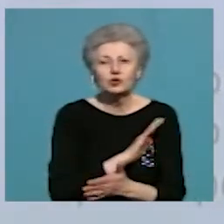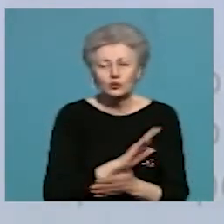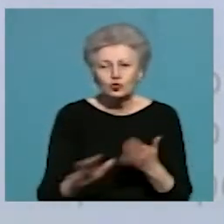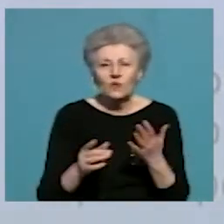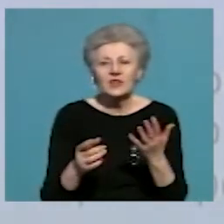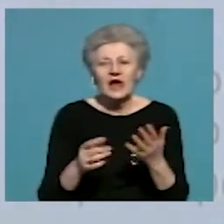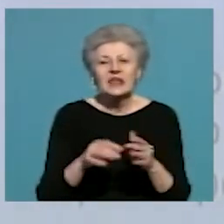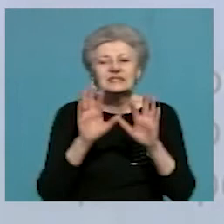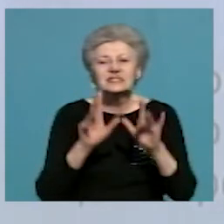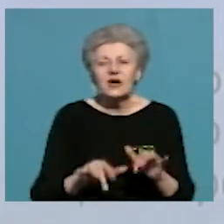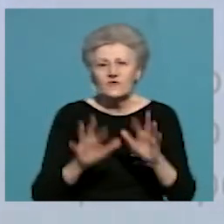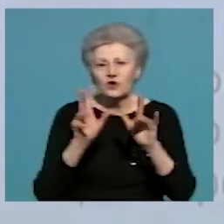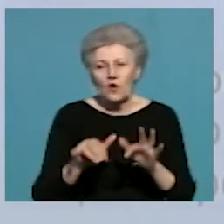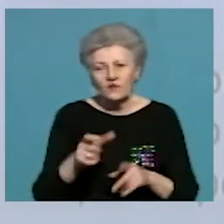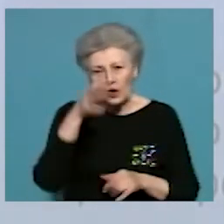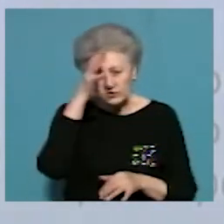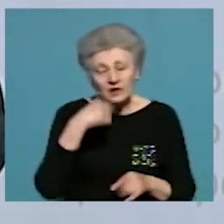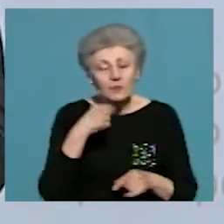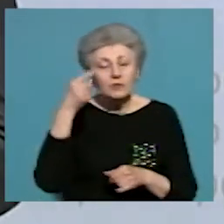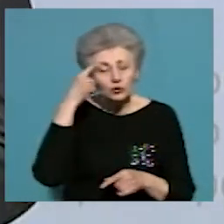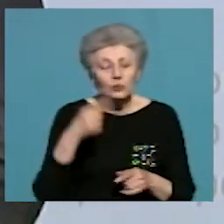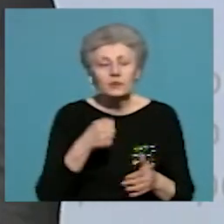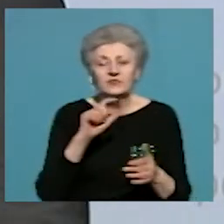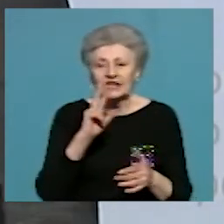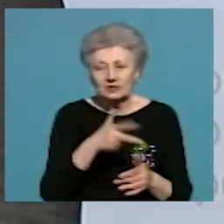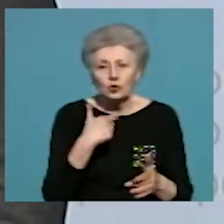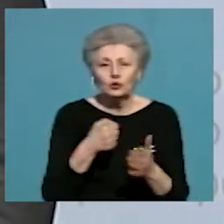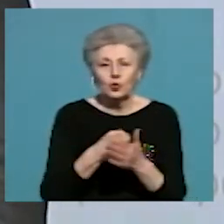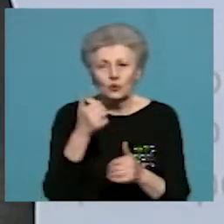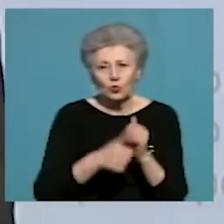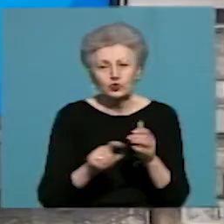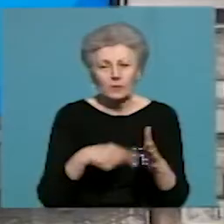за там декілька років ми дійдемо до кожного містечка, до кожного селища.